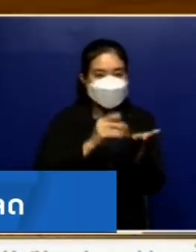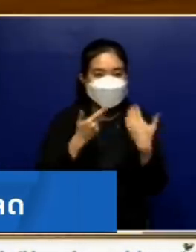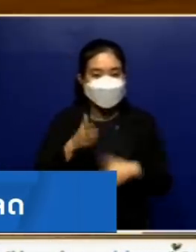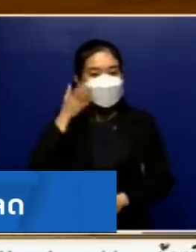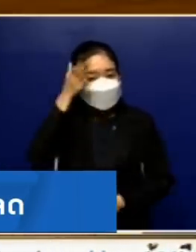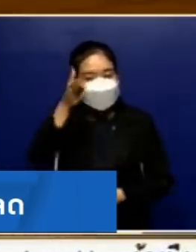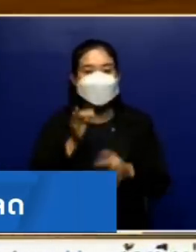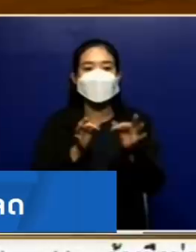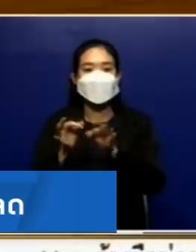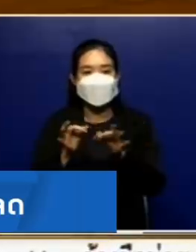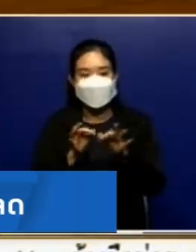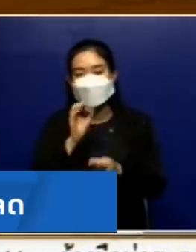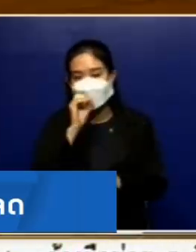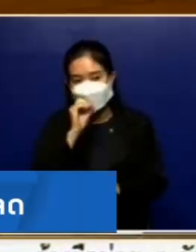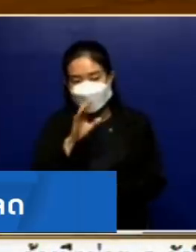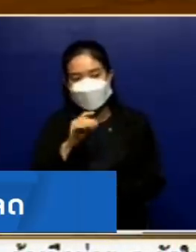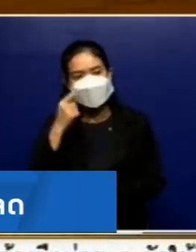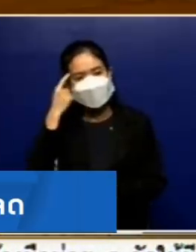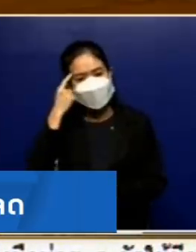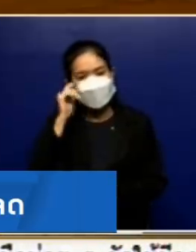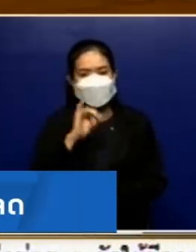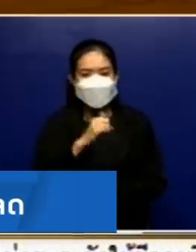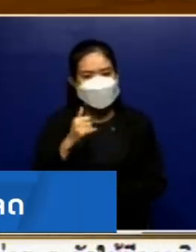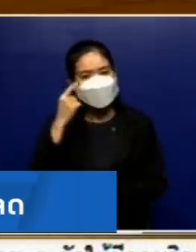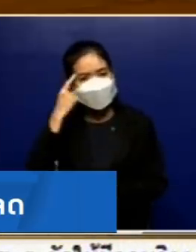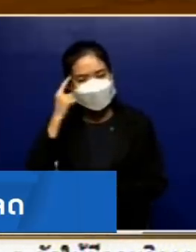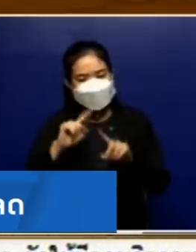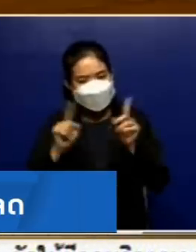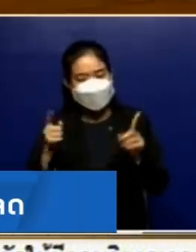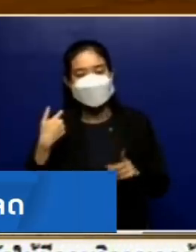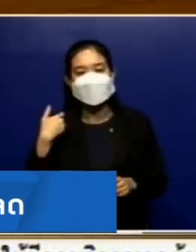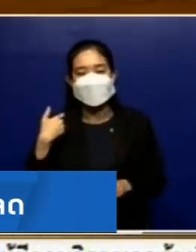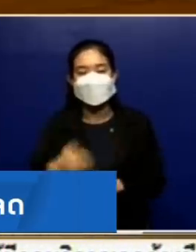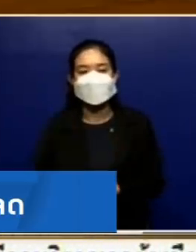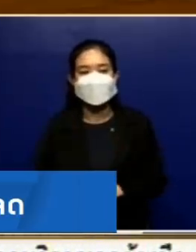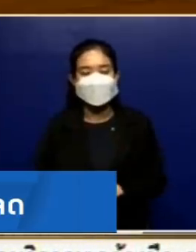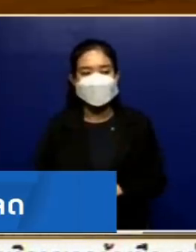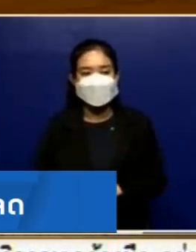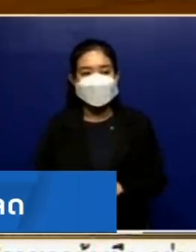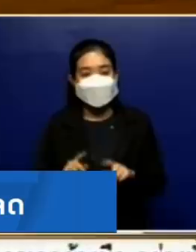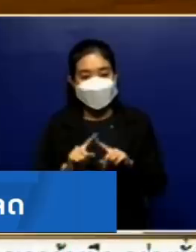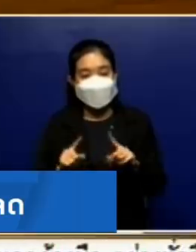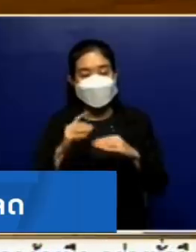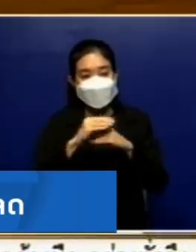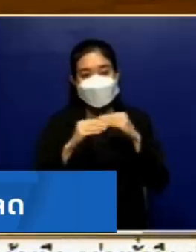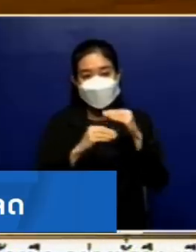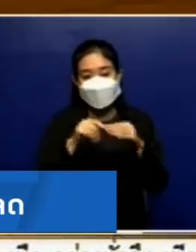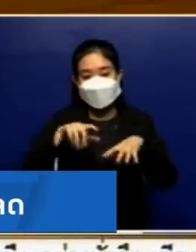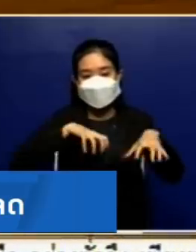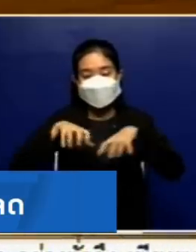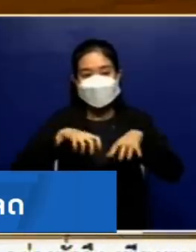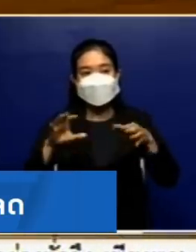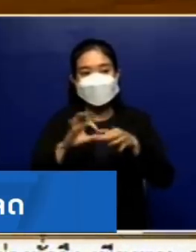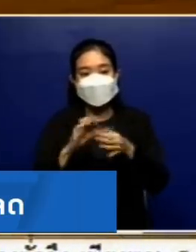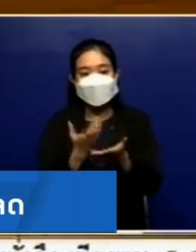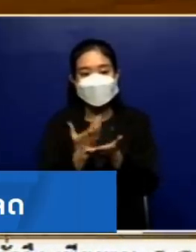ต่ขึ้นไปถึงที่ประชุมสภาก็ถแถลงงบก้มหน้าก้มตาอ่านโพยเป็นระยะเวลา90นาทีต่อเนื่องนะครับไฮไลท์ม